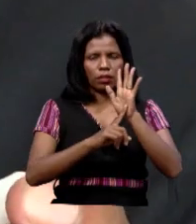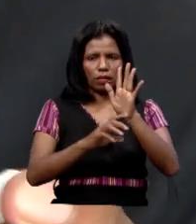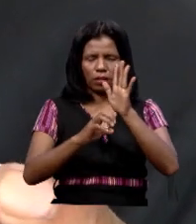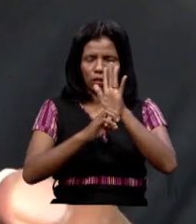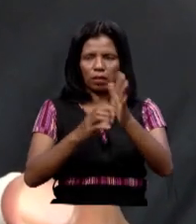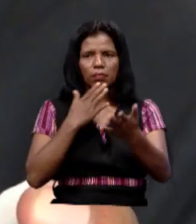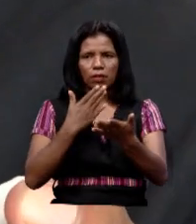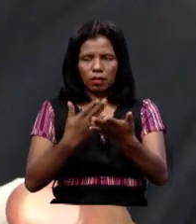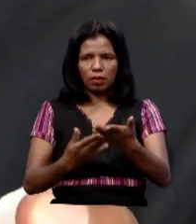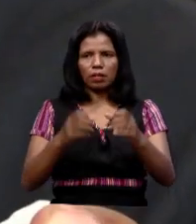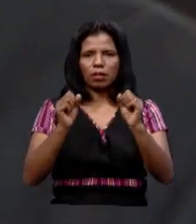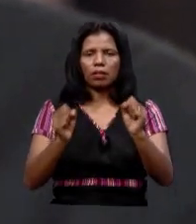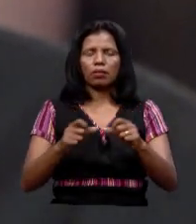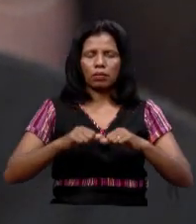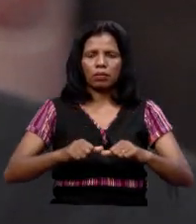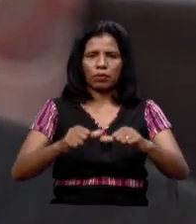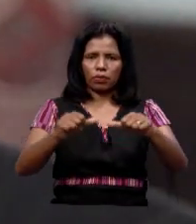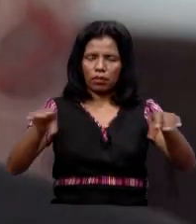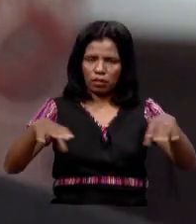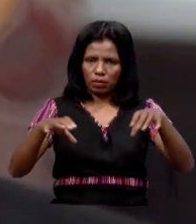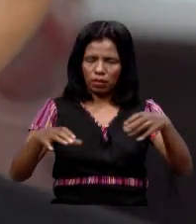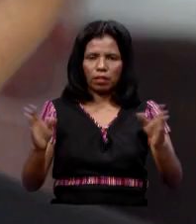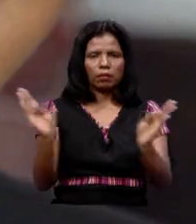na fatinia hodi kontinua ni servisu